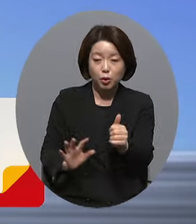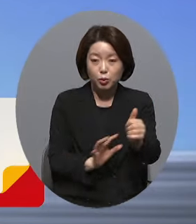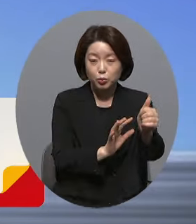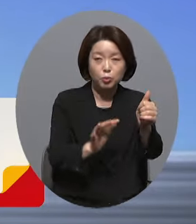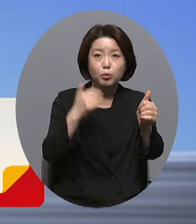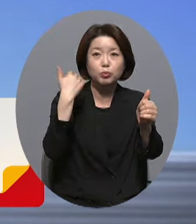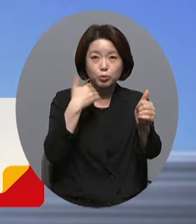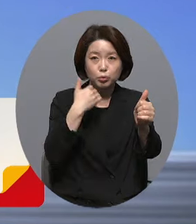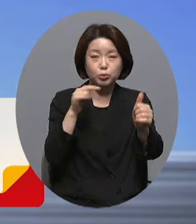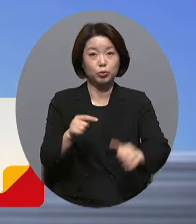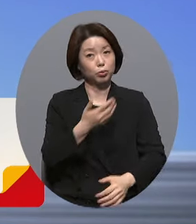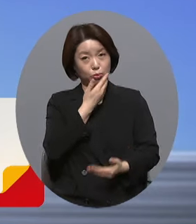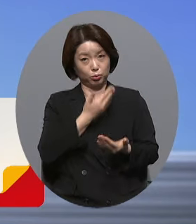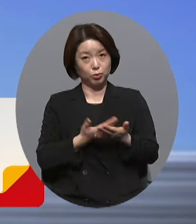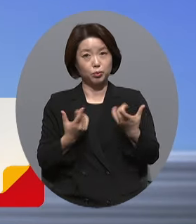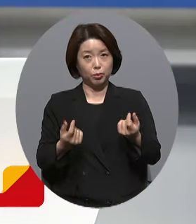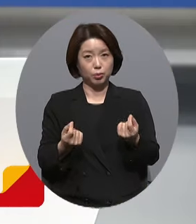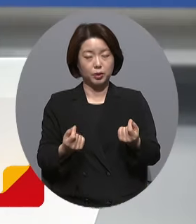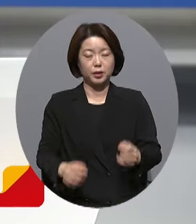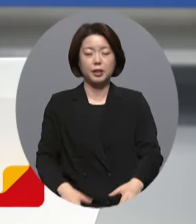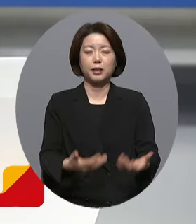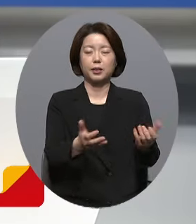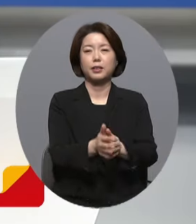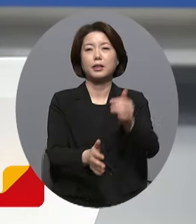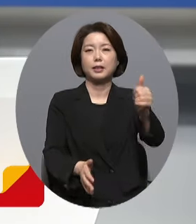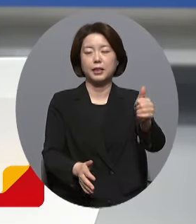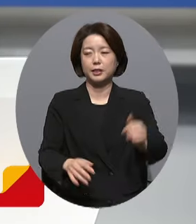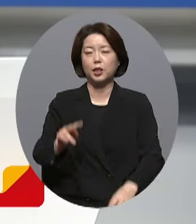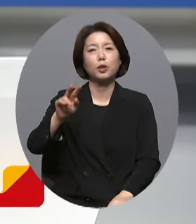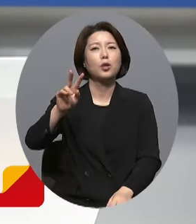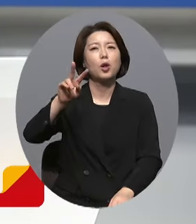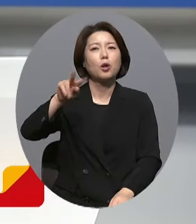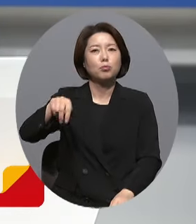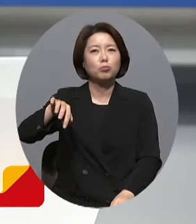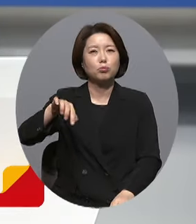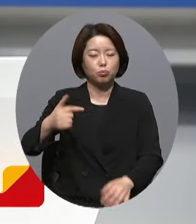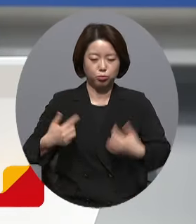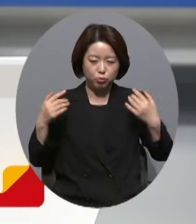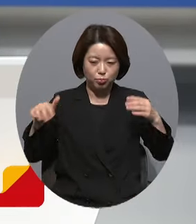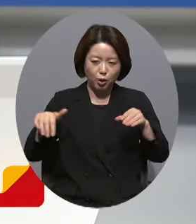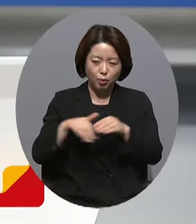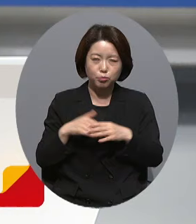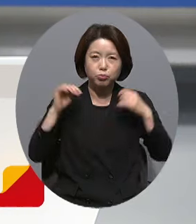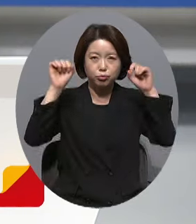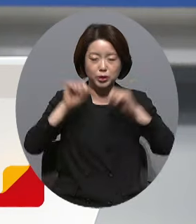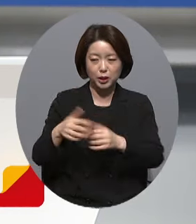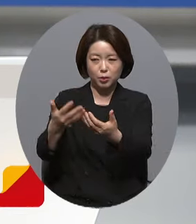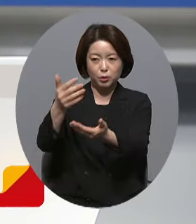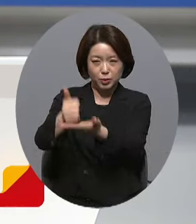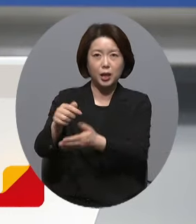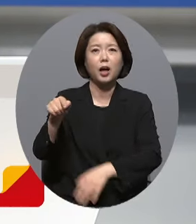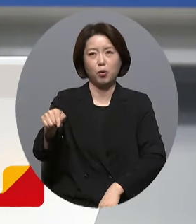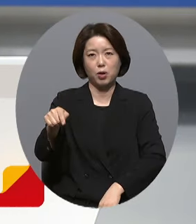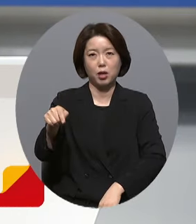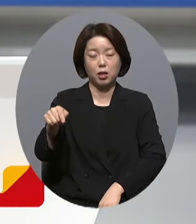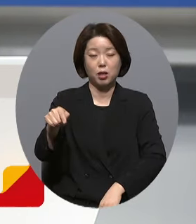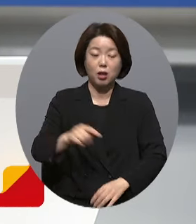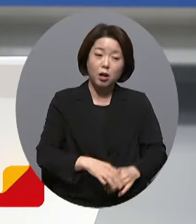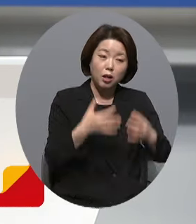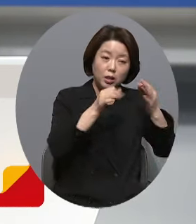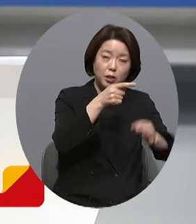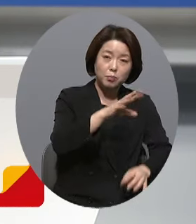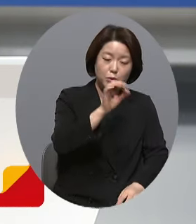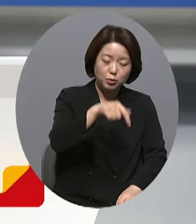매우 중요한 거 아닙니까? 네, 단장은 도종환 전 문체부 장관이었고요. 김정숙 여사 직책은 특별 특별수행원이었습니다. 네.